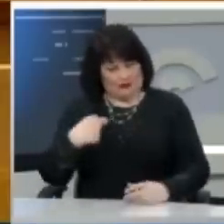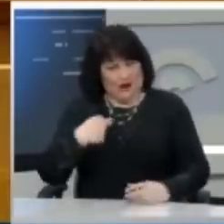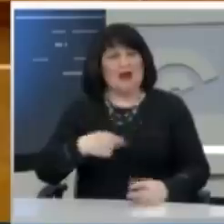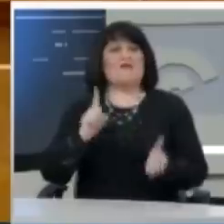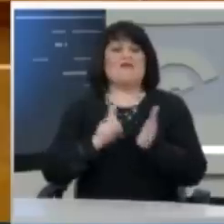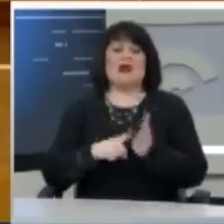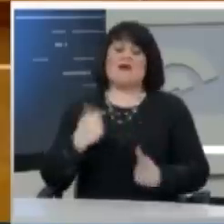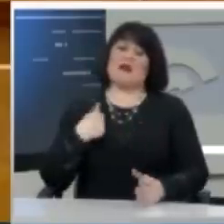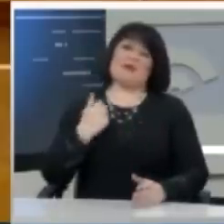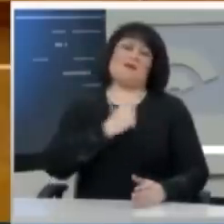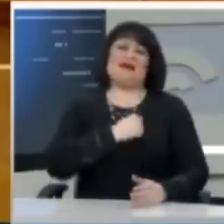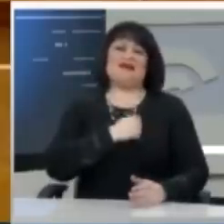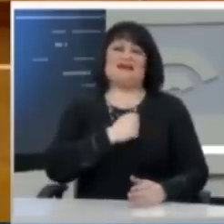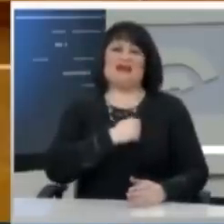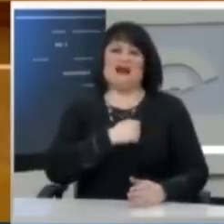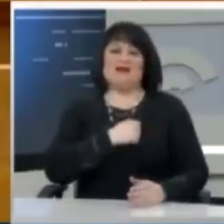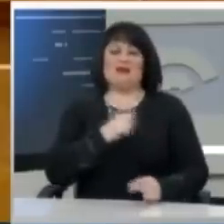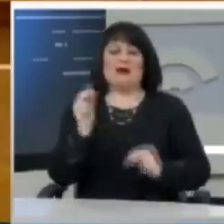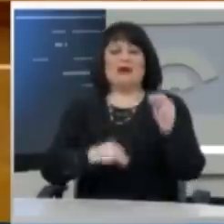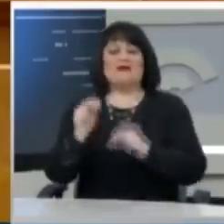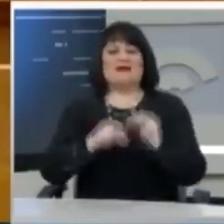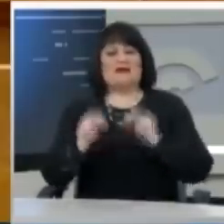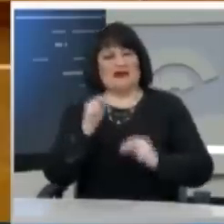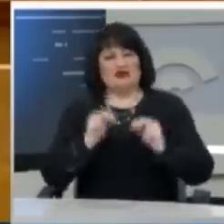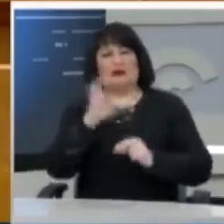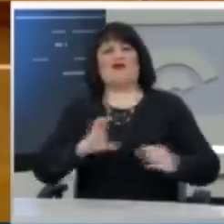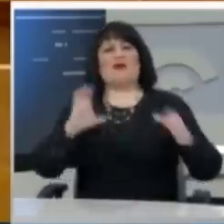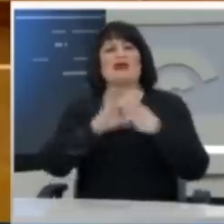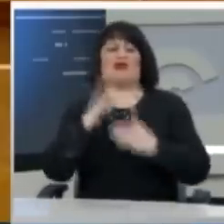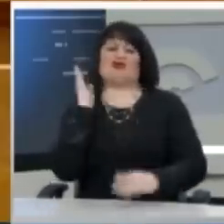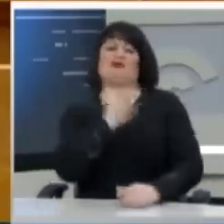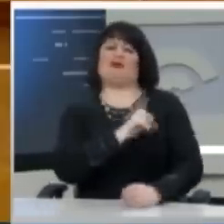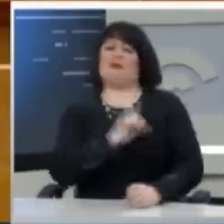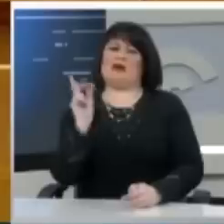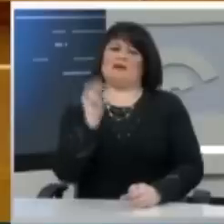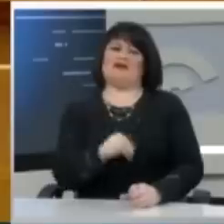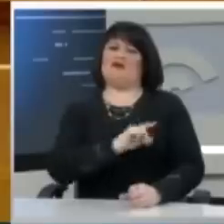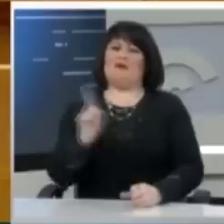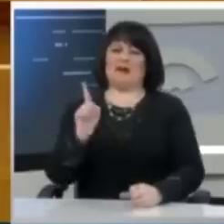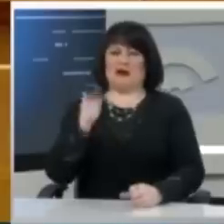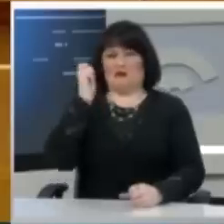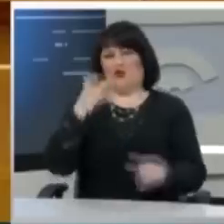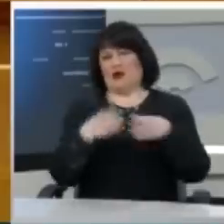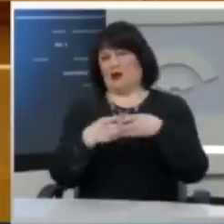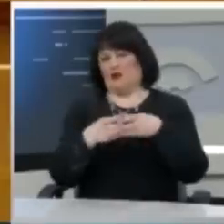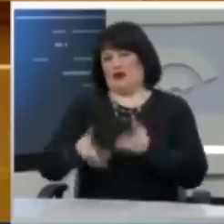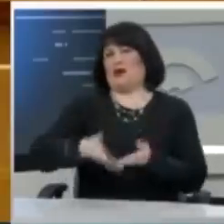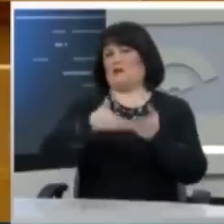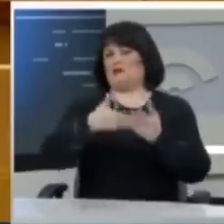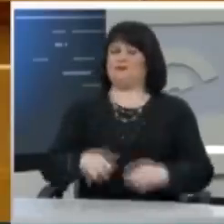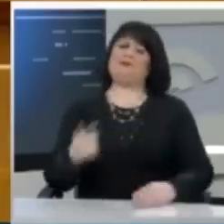την άποψή μας, και κριτήριο ψήφου ενάντια στην Ευρωπαϊκή Ένωση και τα κόμματα που τη στηρίζουν.